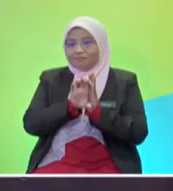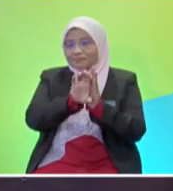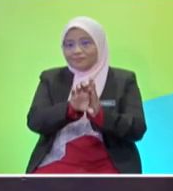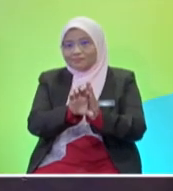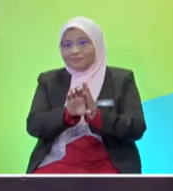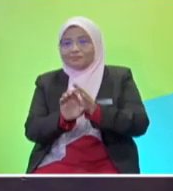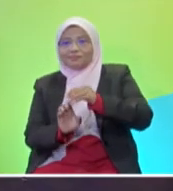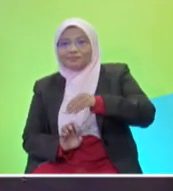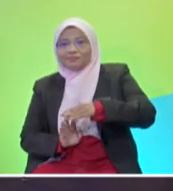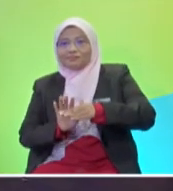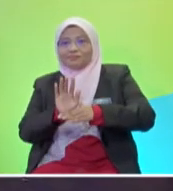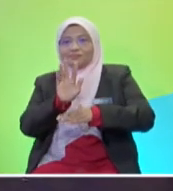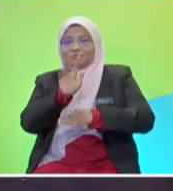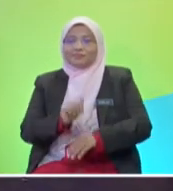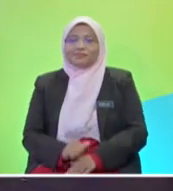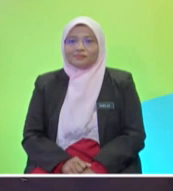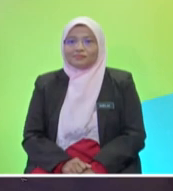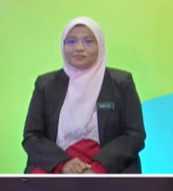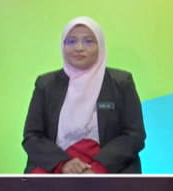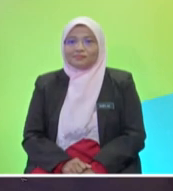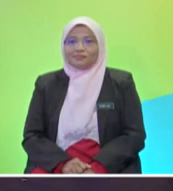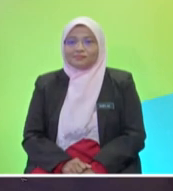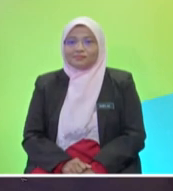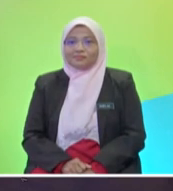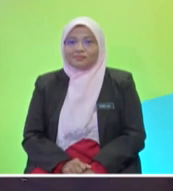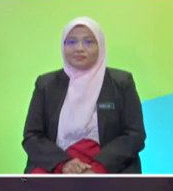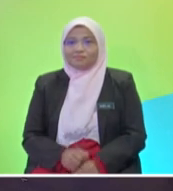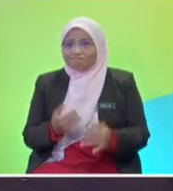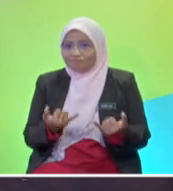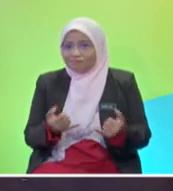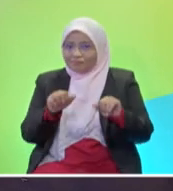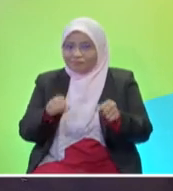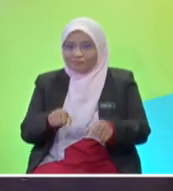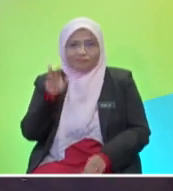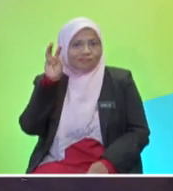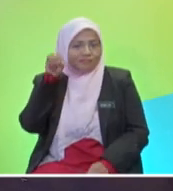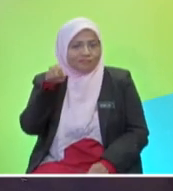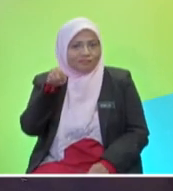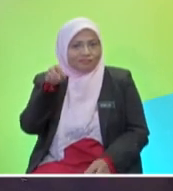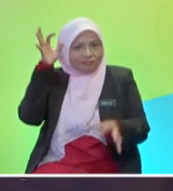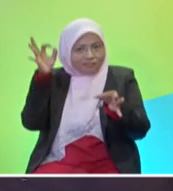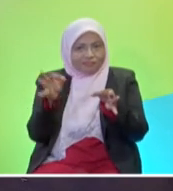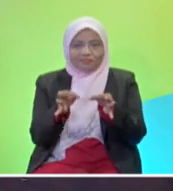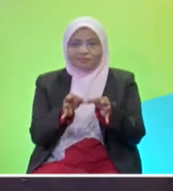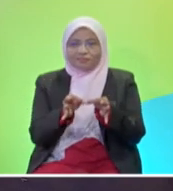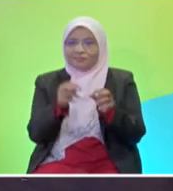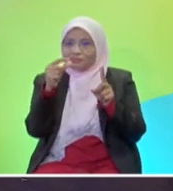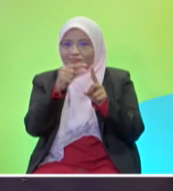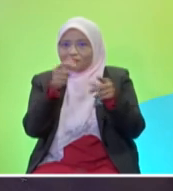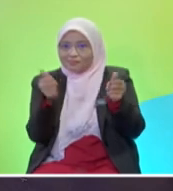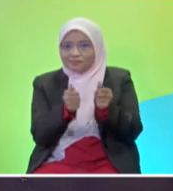tak Mira padankan perkataan dengan gambar di hadapan Mira? Yang pertama tu gambar apa? Wah, yang pertama